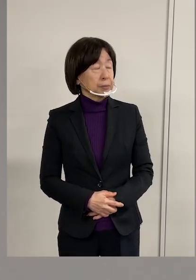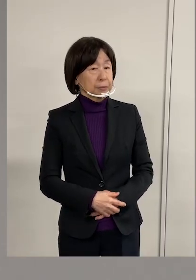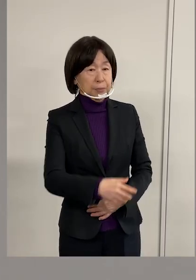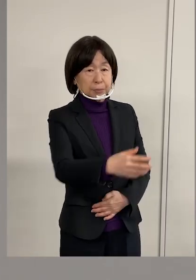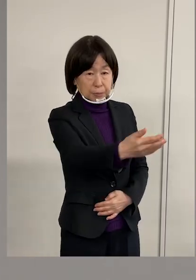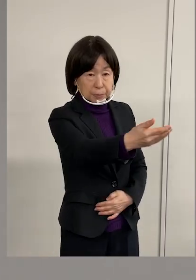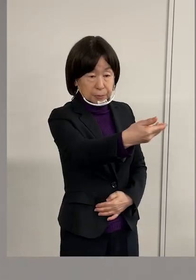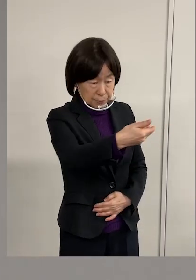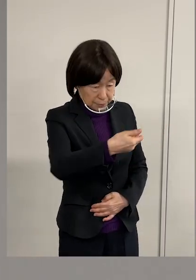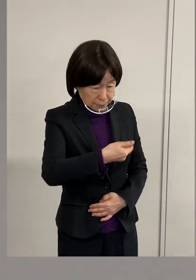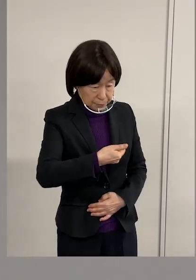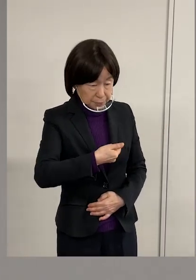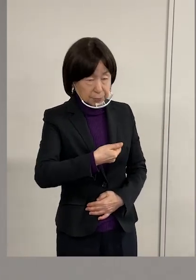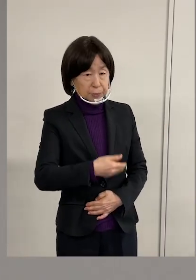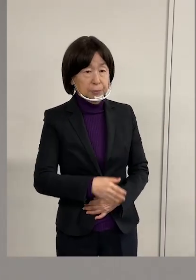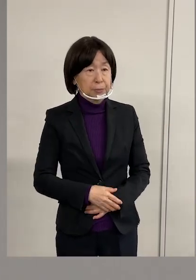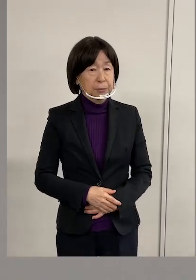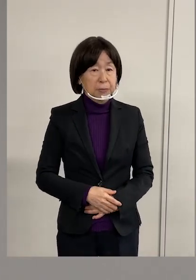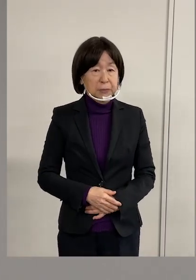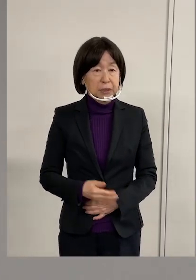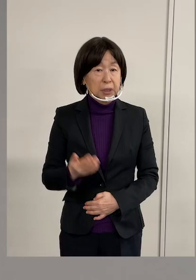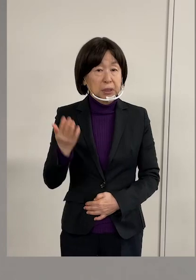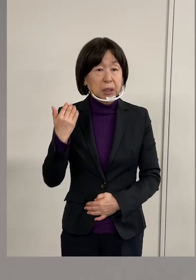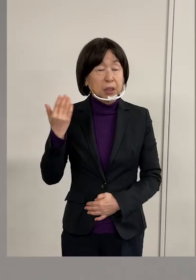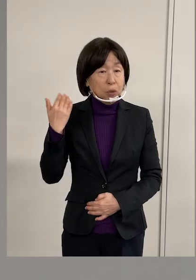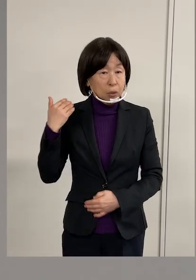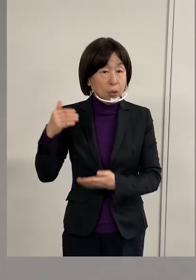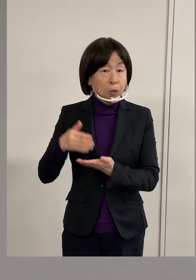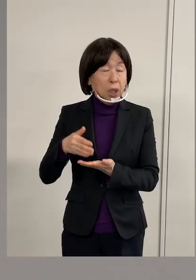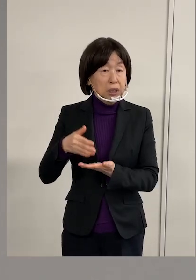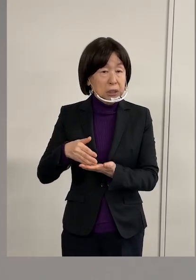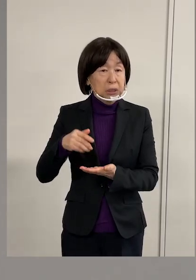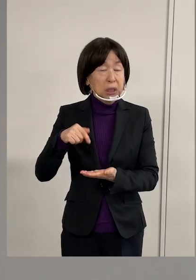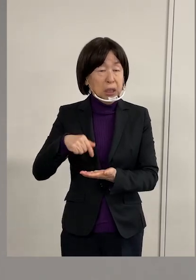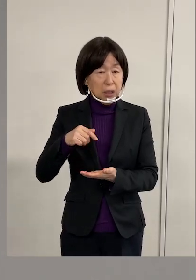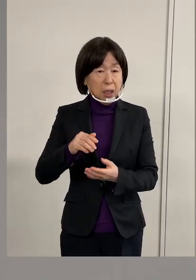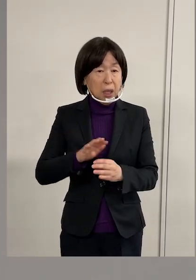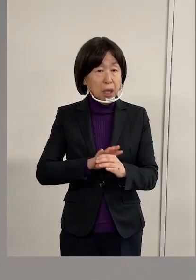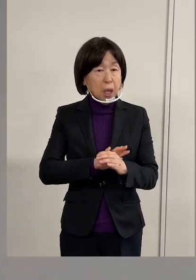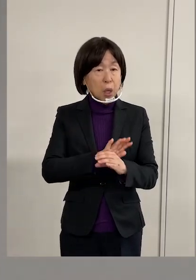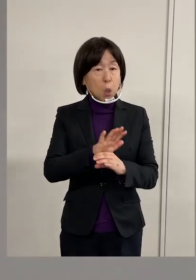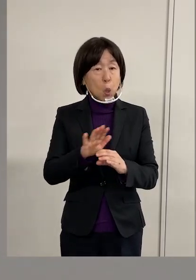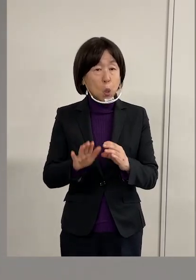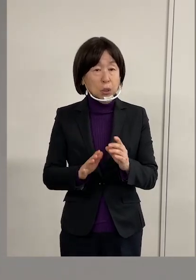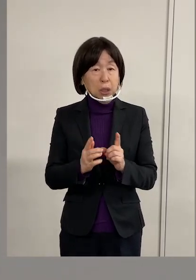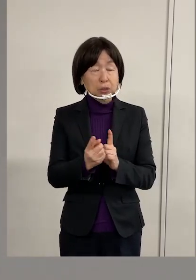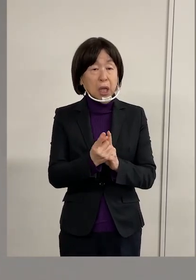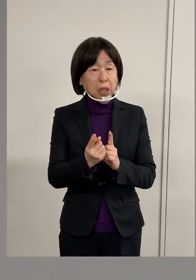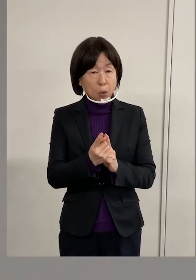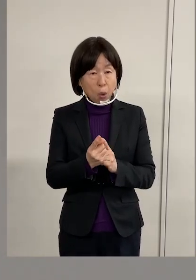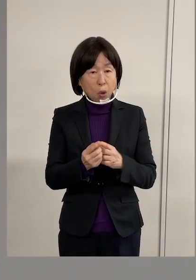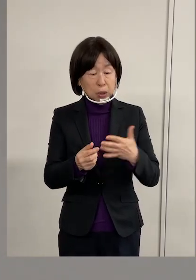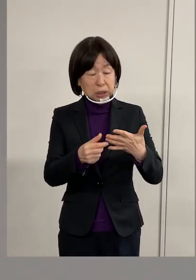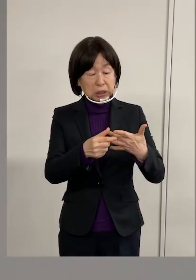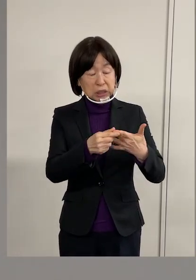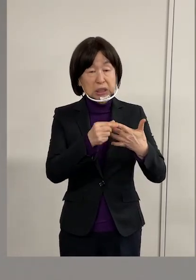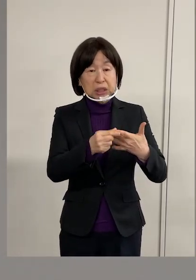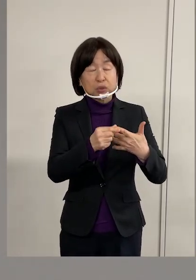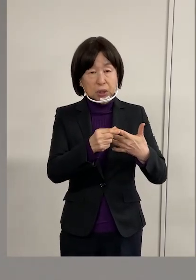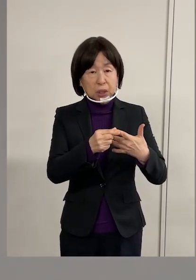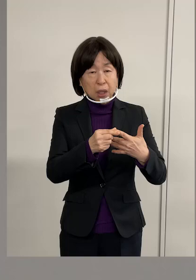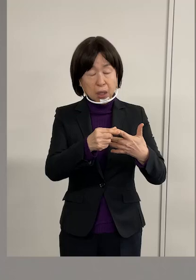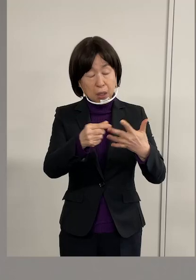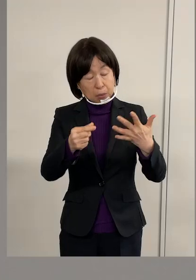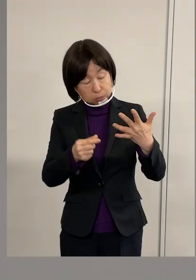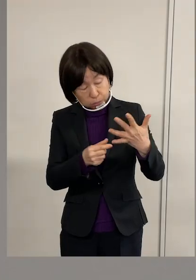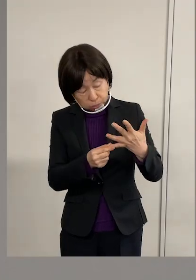高知新聞の福田です。先ほどお話の中でありましたけども、コロナの対応、2類から5類への引き下げが決ま